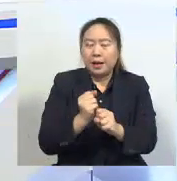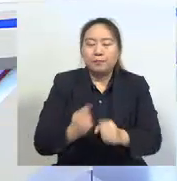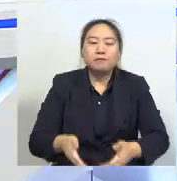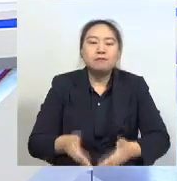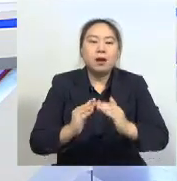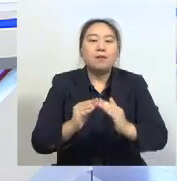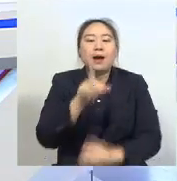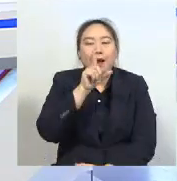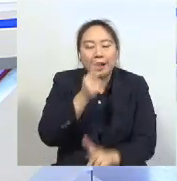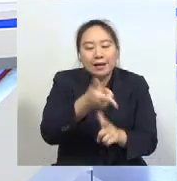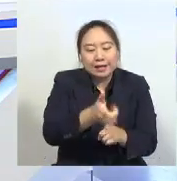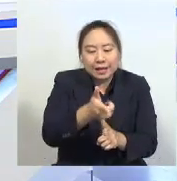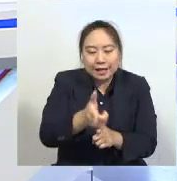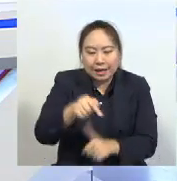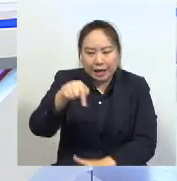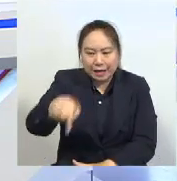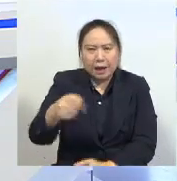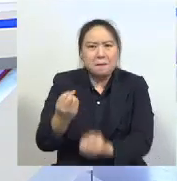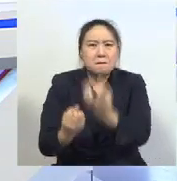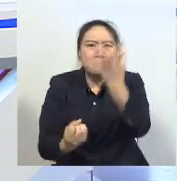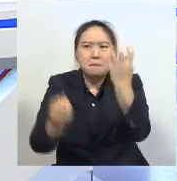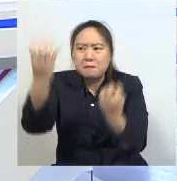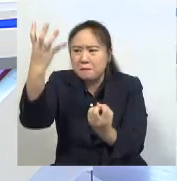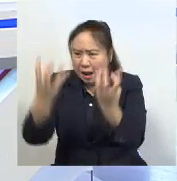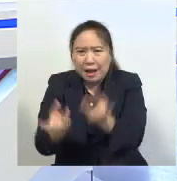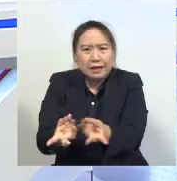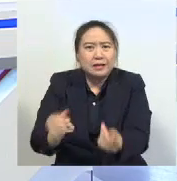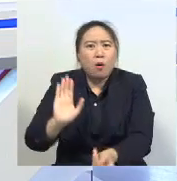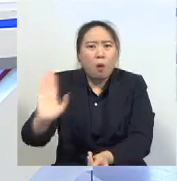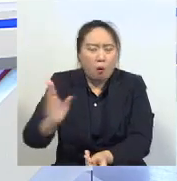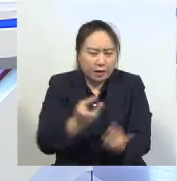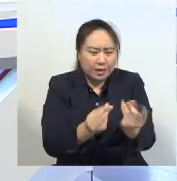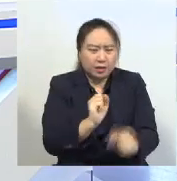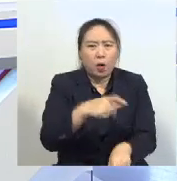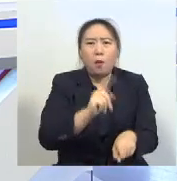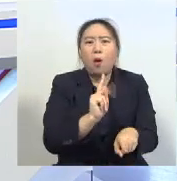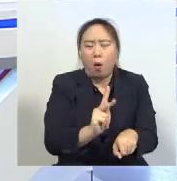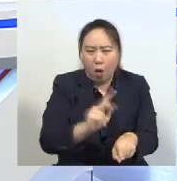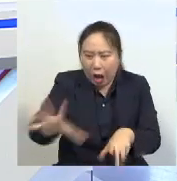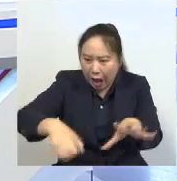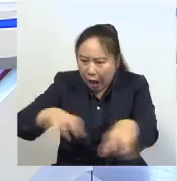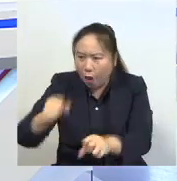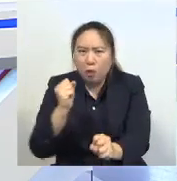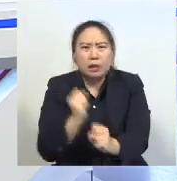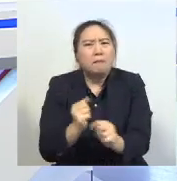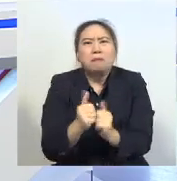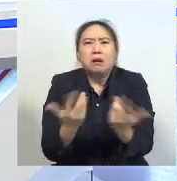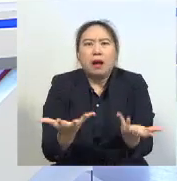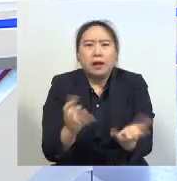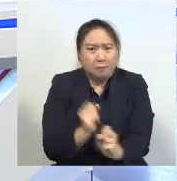ฟาร์มไก่อยู่ในพื้นที่เขตป่าสงวนได้อย่างไรหรือว่าพื้นที่ของสปก.ได้อย่างไรแล้วก็บางคนก็วิพากษ์วิจารณ์ไปถึงขั้น